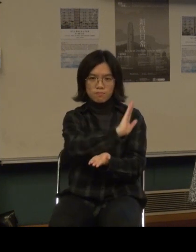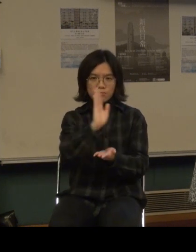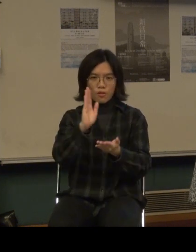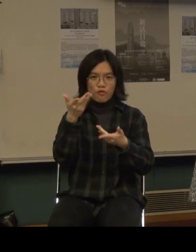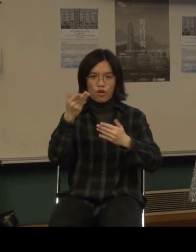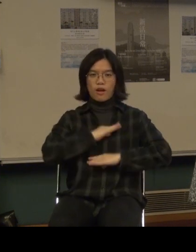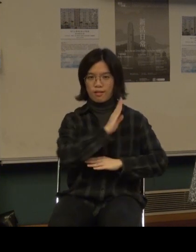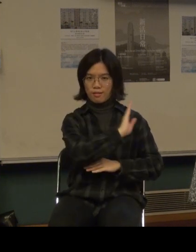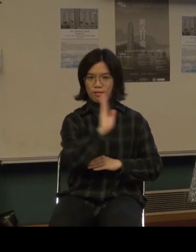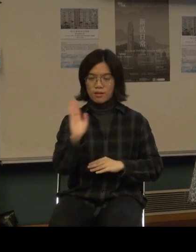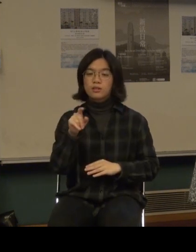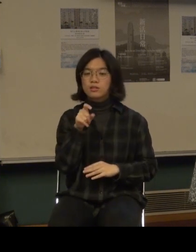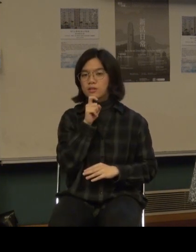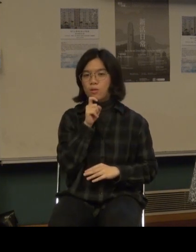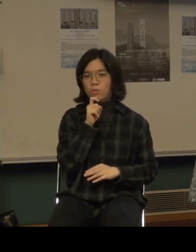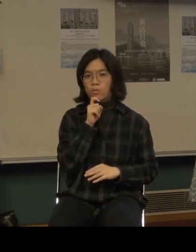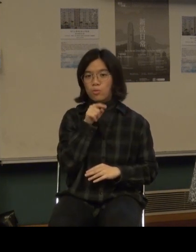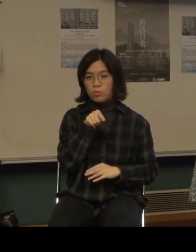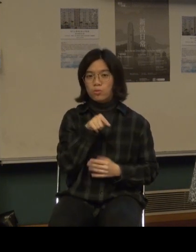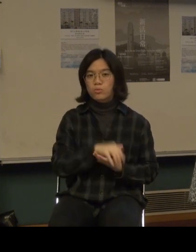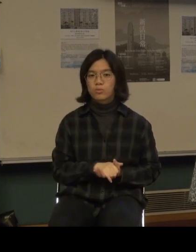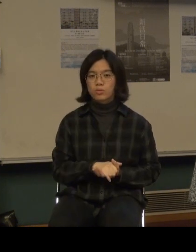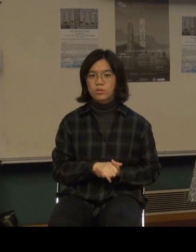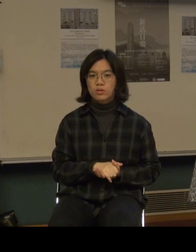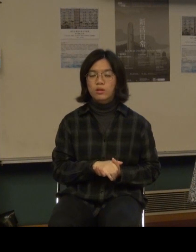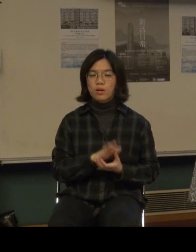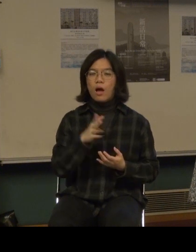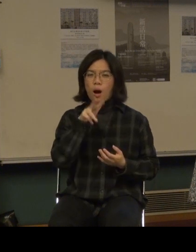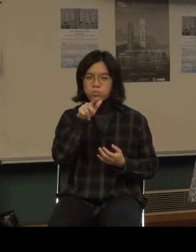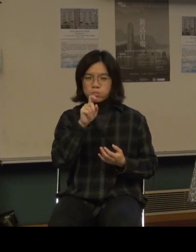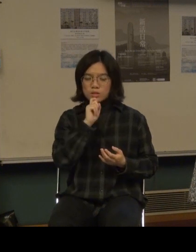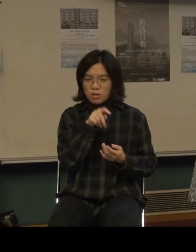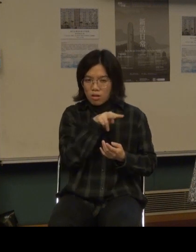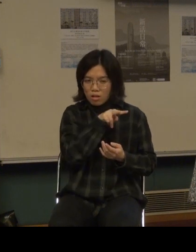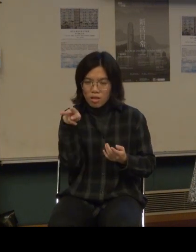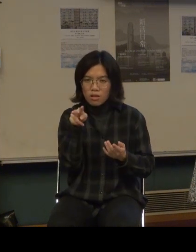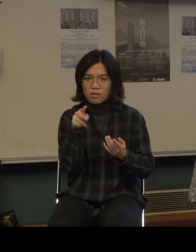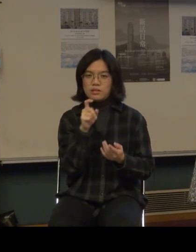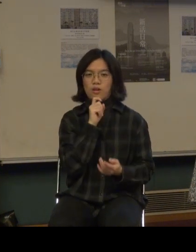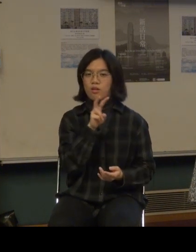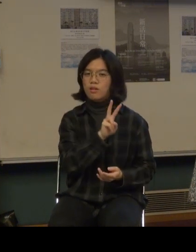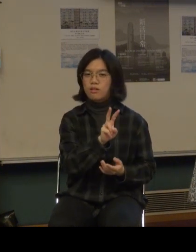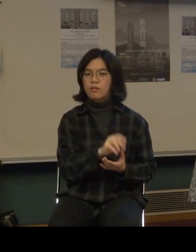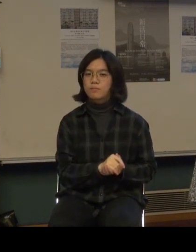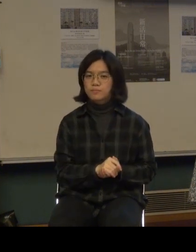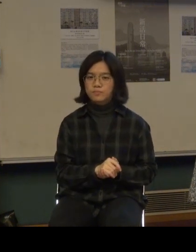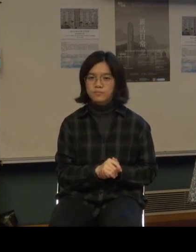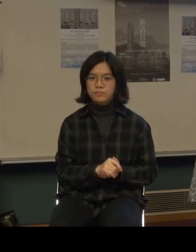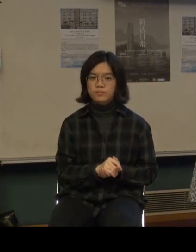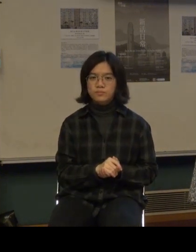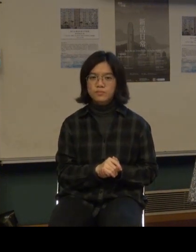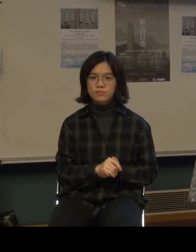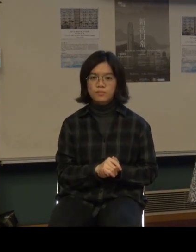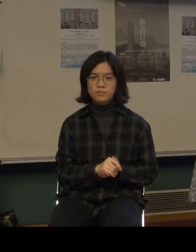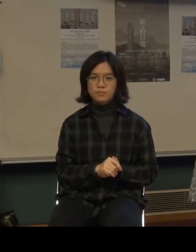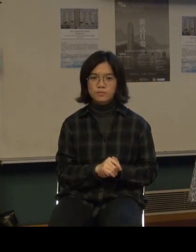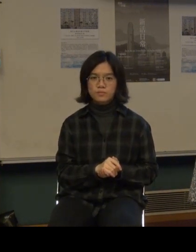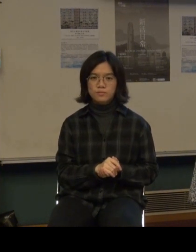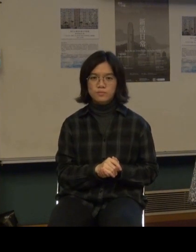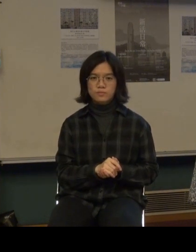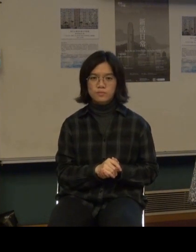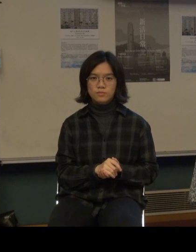生，我們都會見到有一個 同類的一個特點，就是他們都是